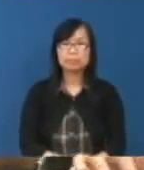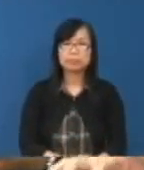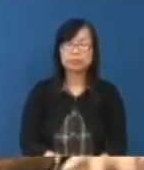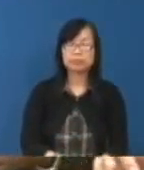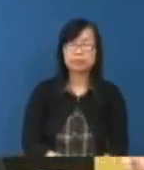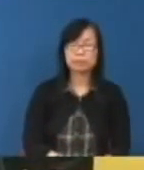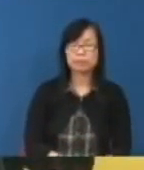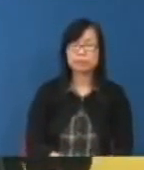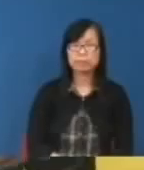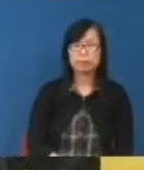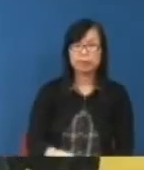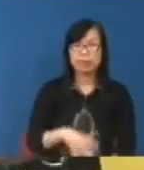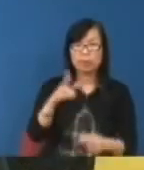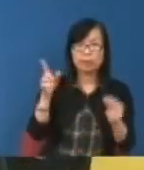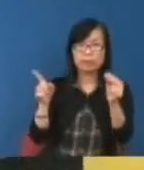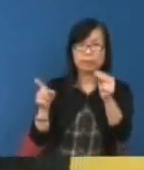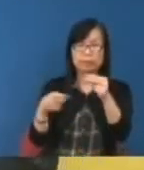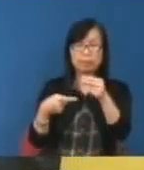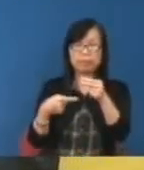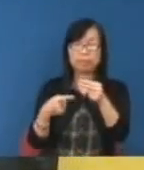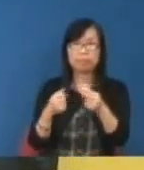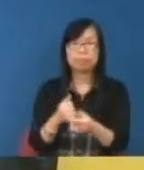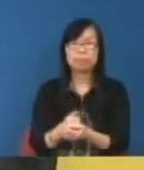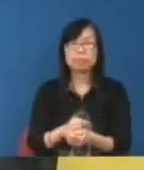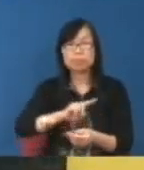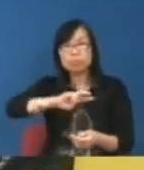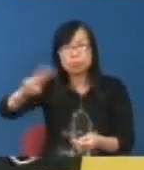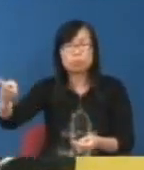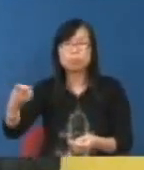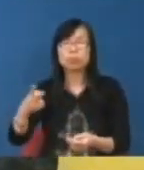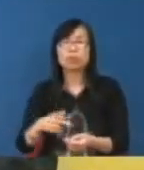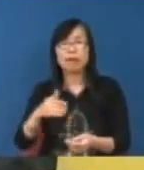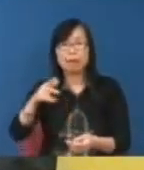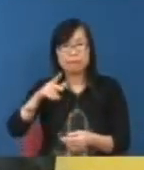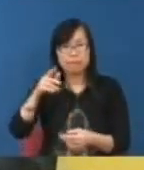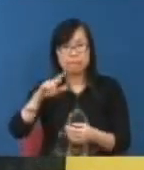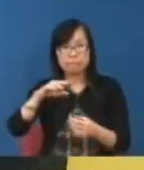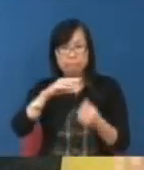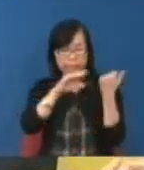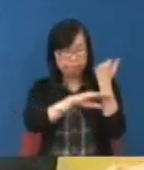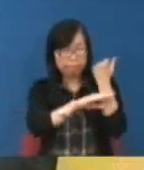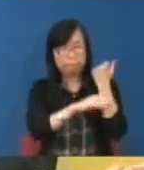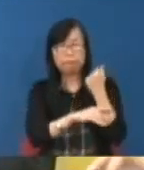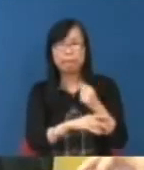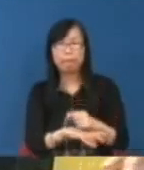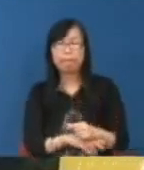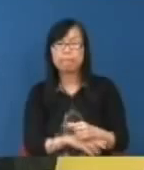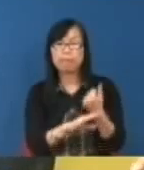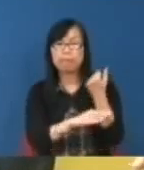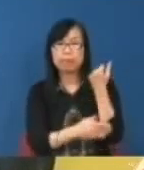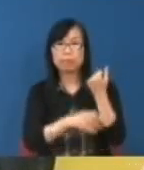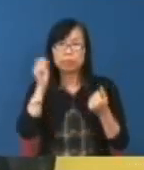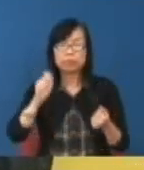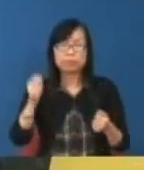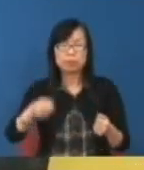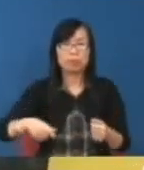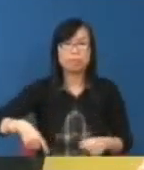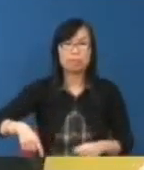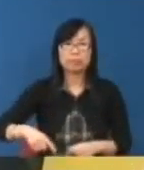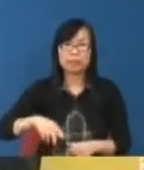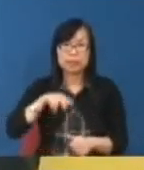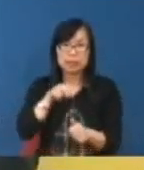是因為回歸照程計過來的啦，法官又是你的，但是司法覆核法官去把關的嘛，如果